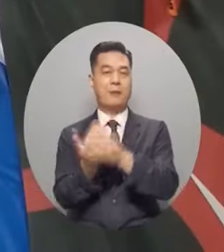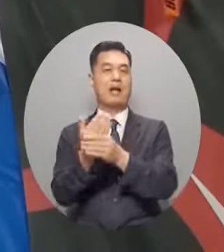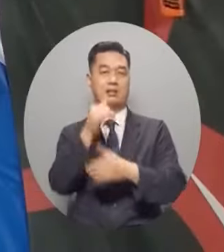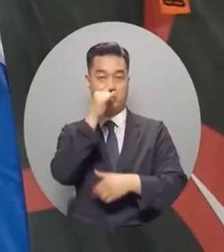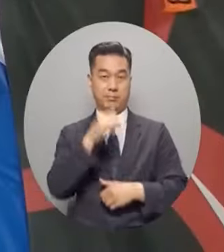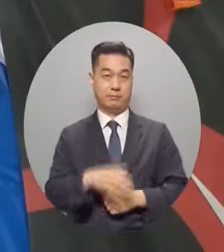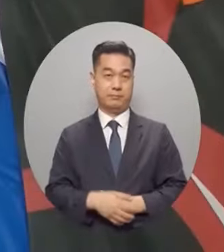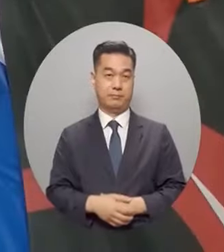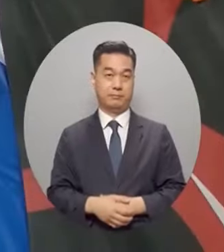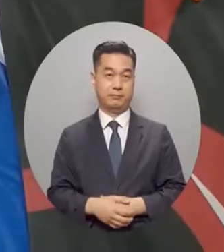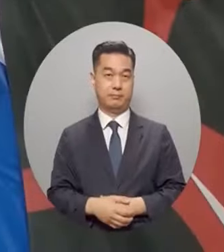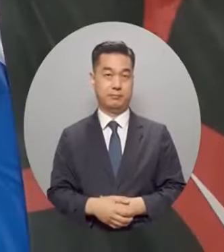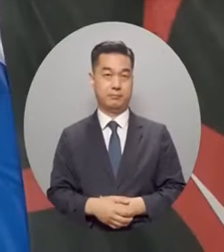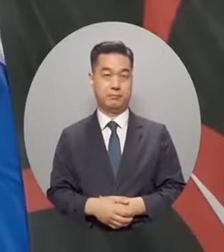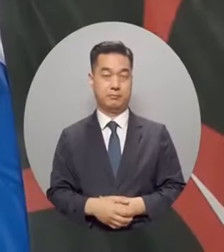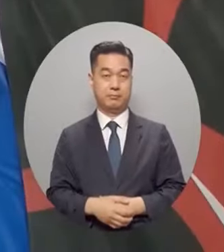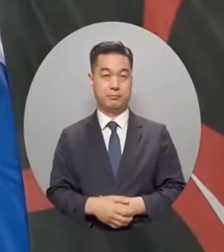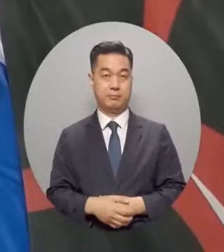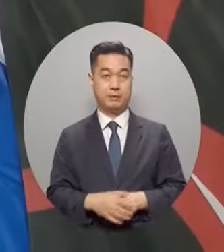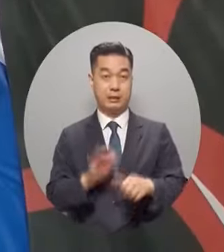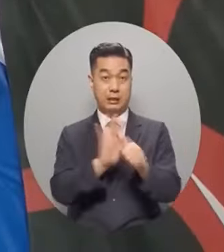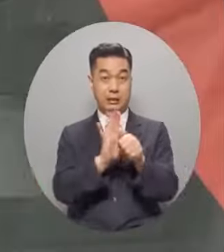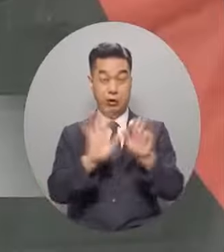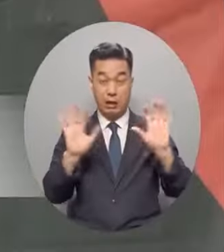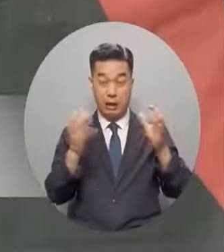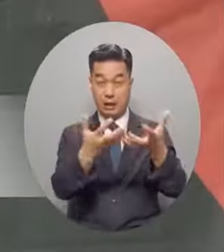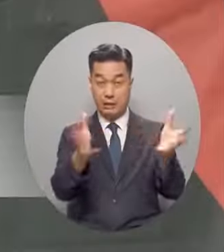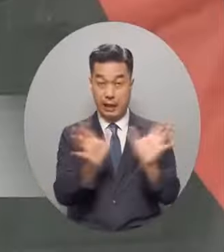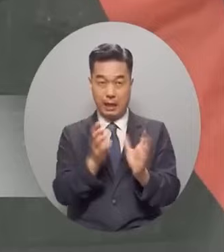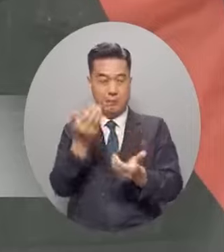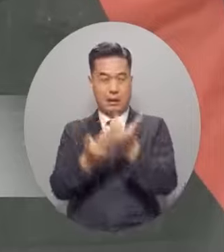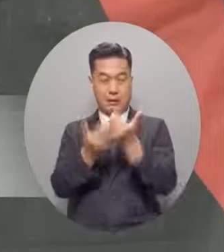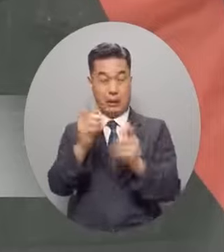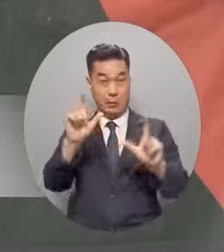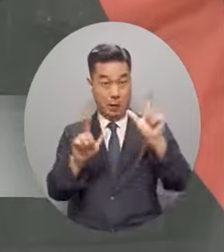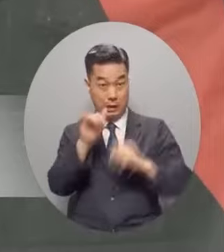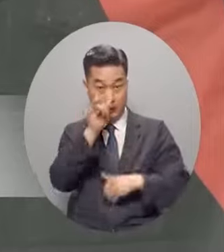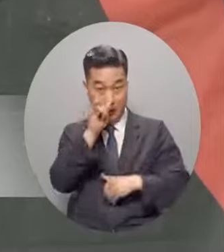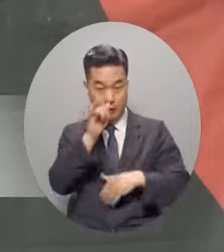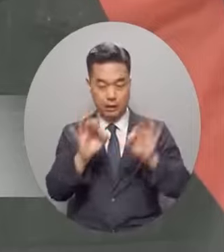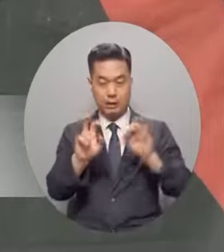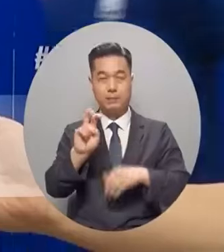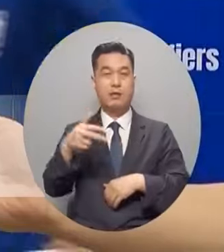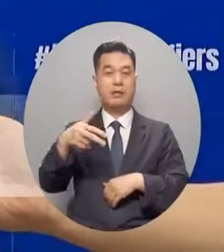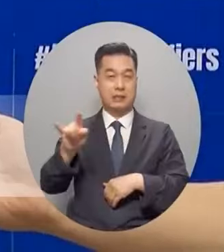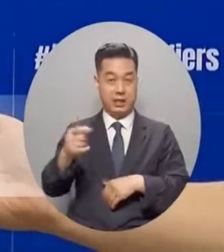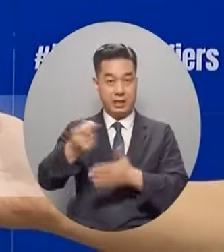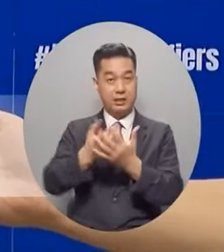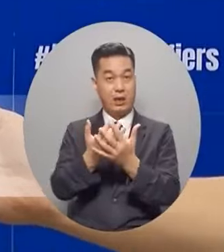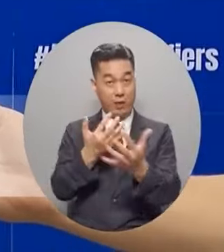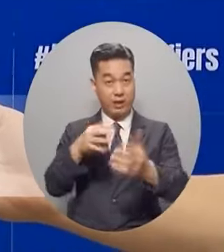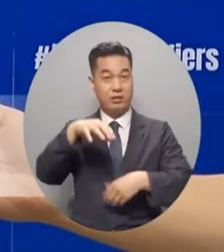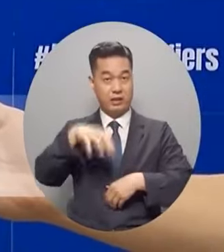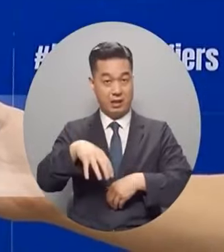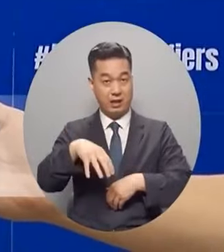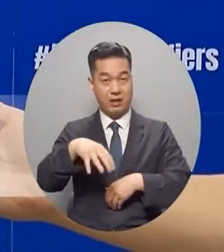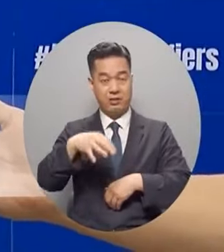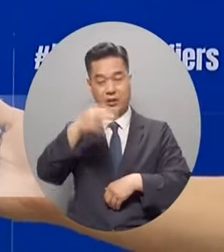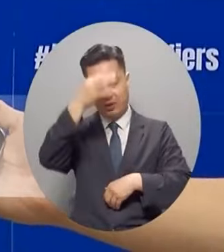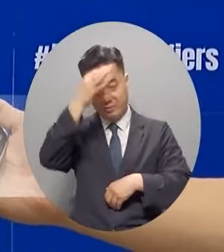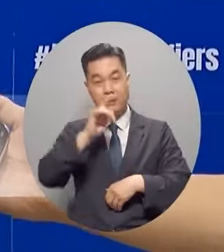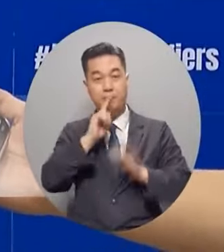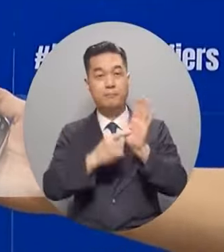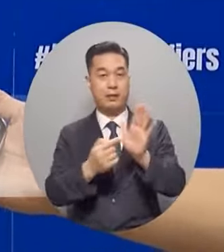커졌습니다. 붉은 악마 응원단과 마찰을 빚는 모양새가 되자 김민재는 기자회견장에서 일단 고개를